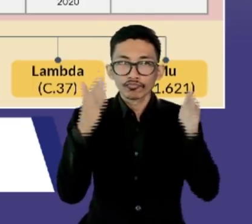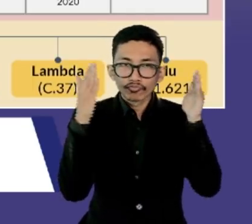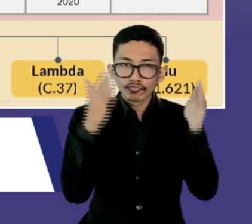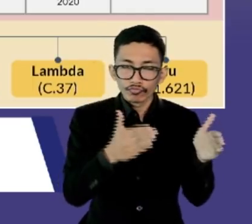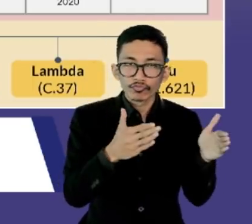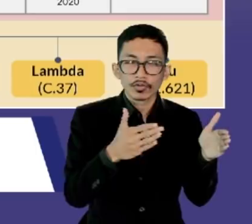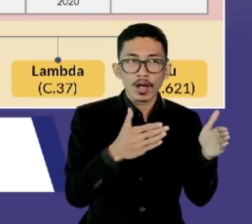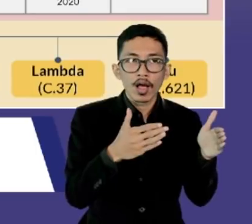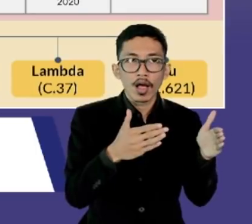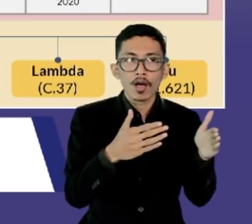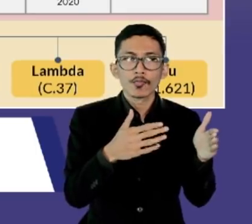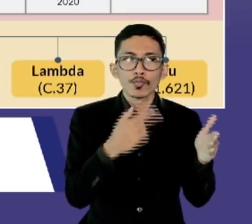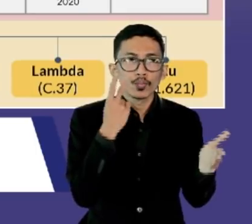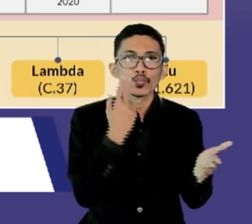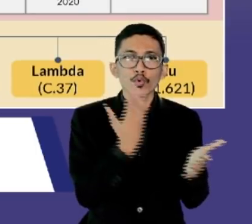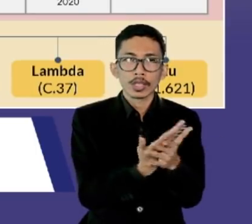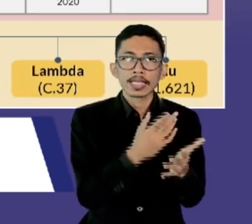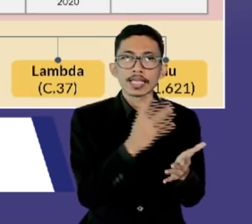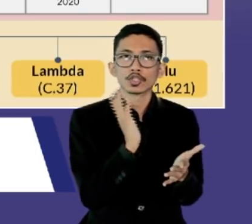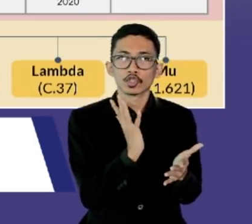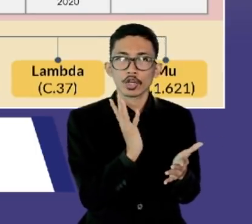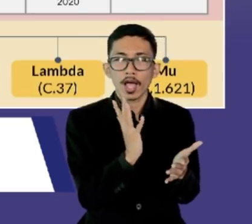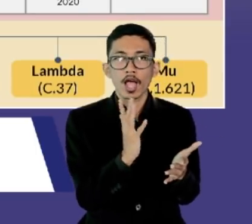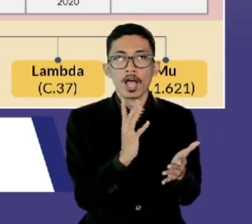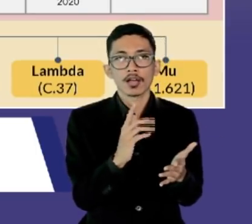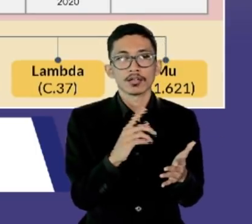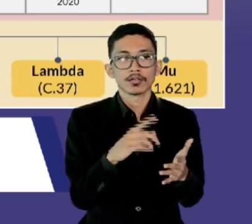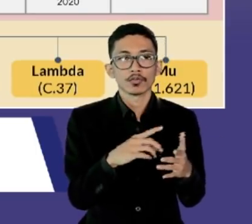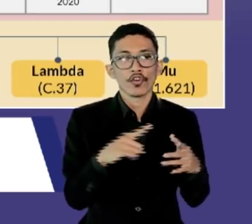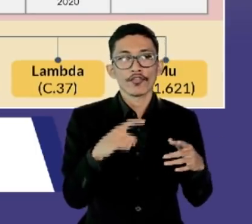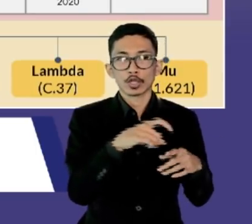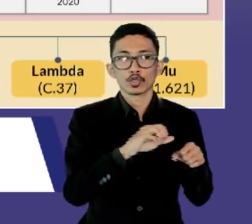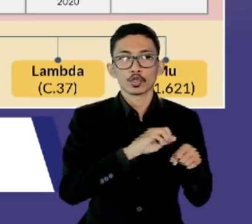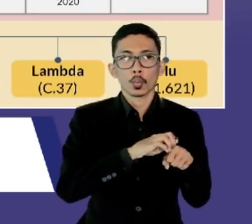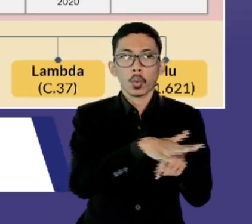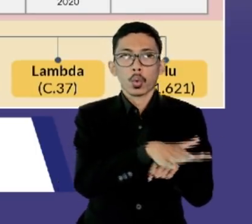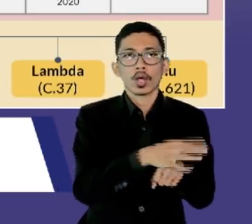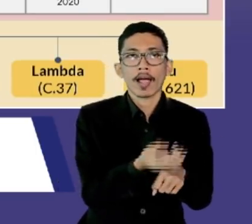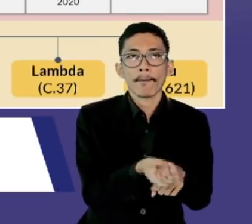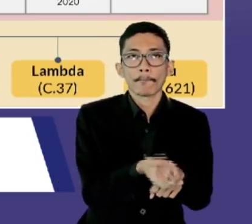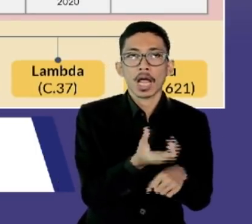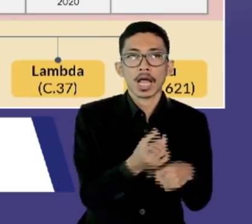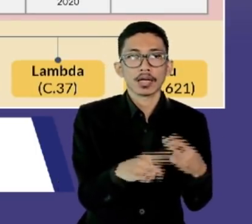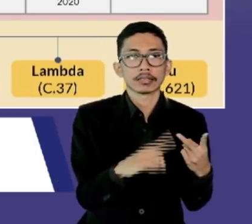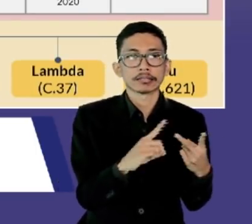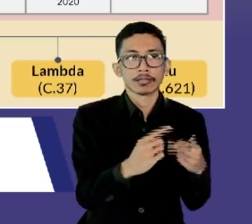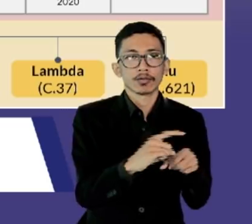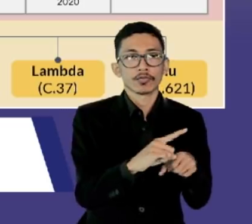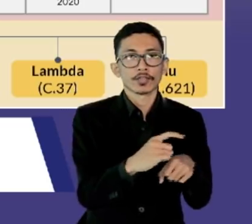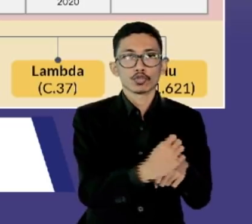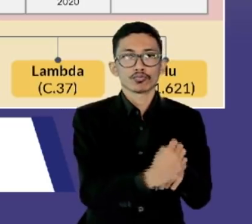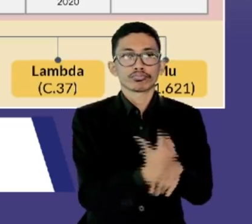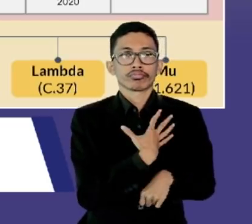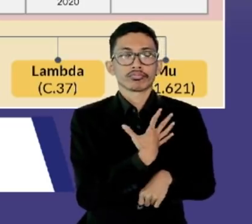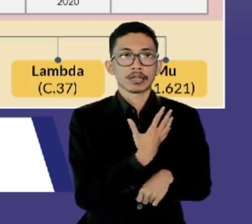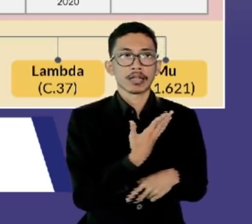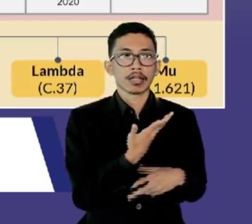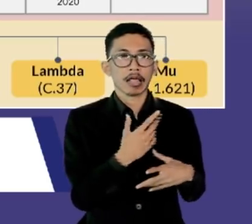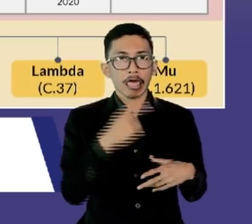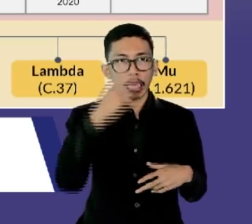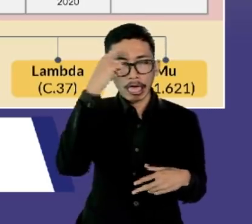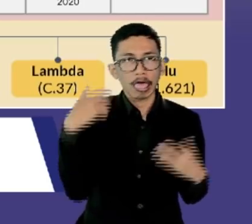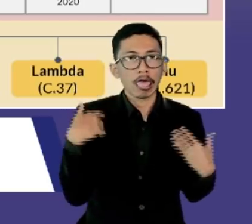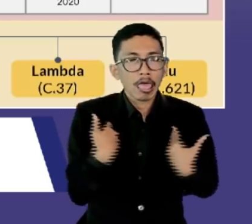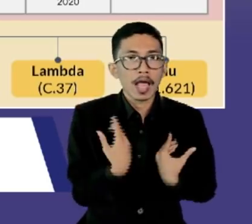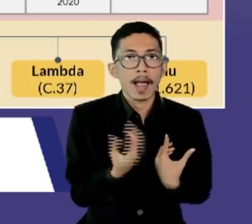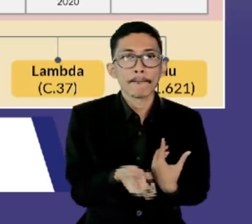terbukti mengalami perubahan karakteristik seperti lebih menular, meningkatkan keparahan gejala, menurunkan efektivitas kekebalan